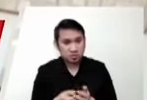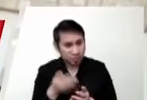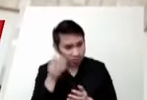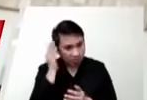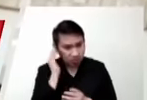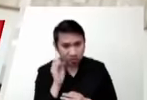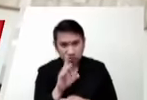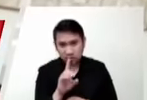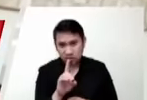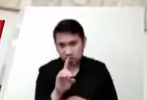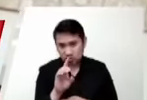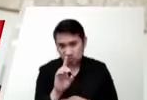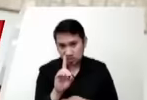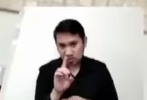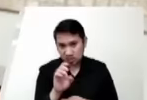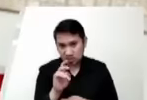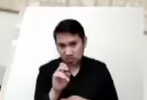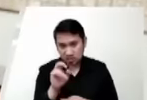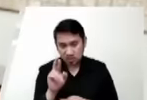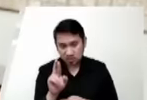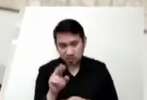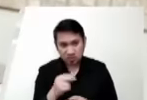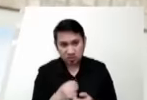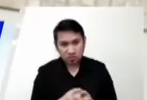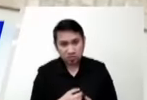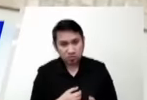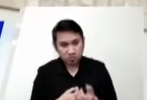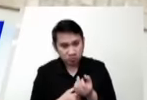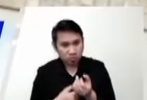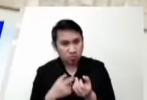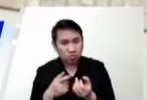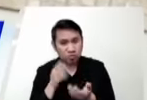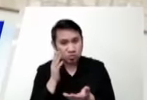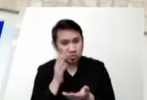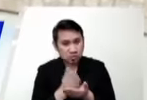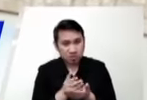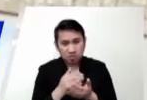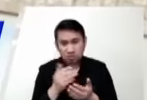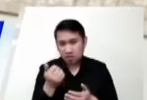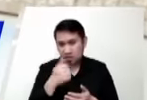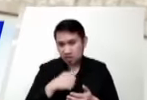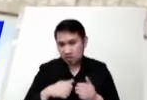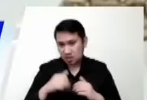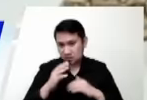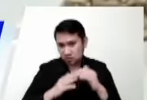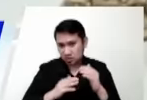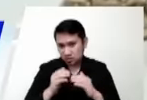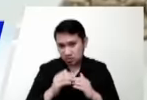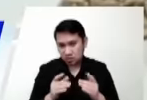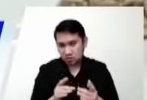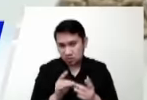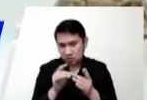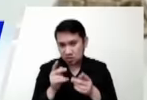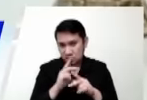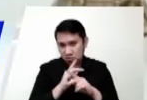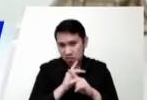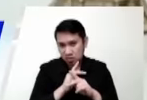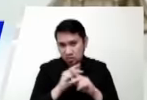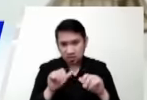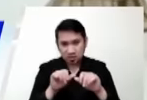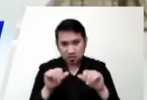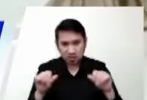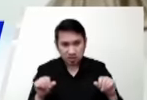DNR to hold in abeyance or to stop any construction within the protected area. As of now, we have